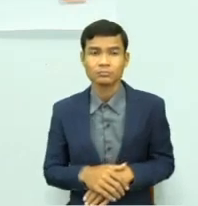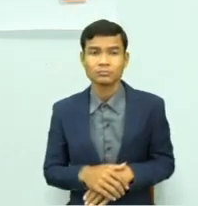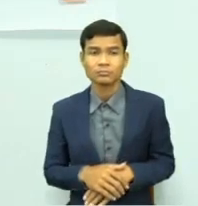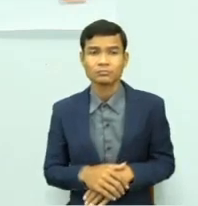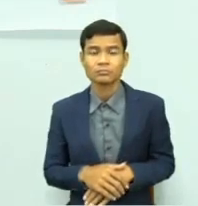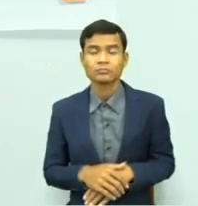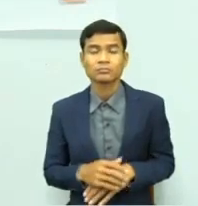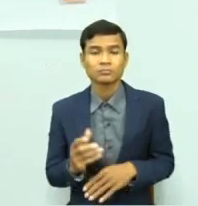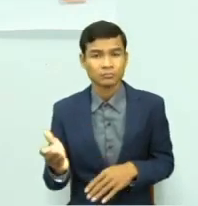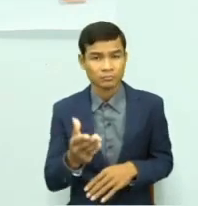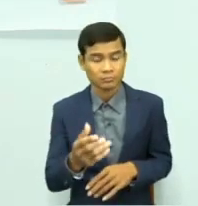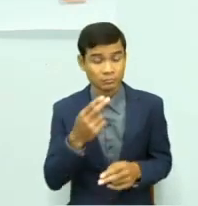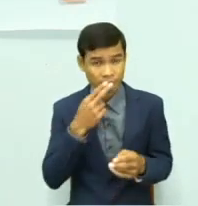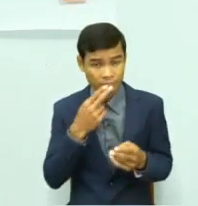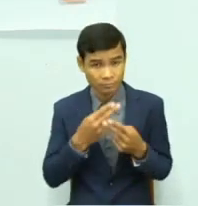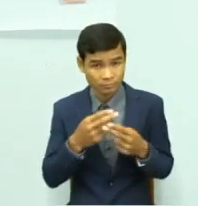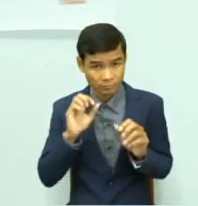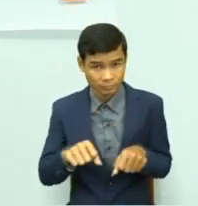Con ai chạy bán.